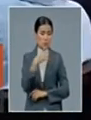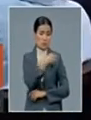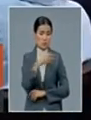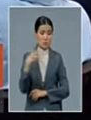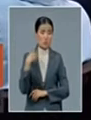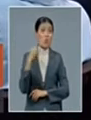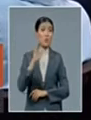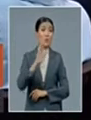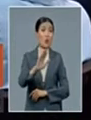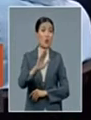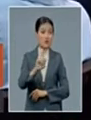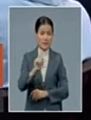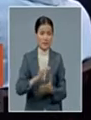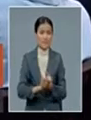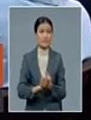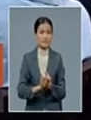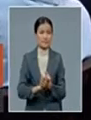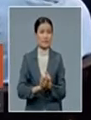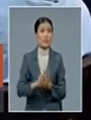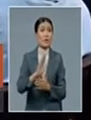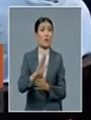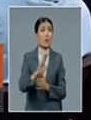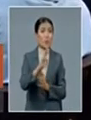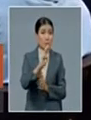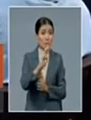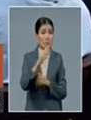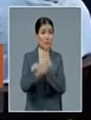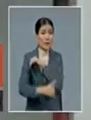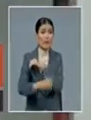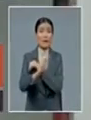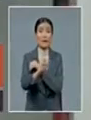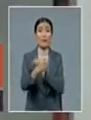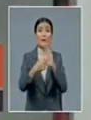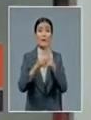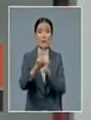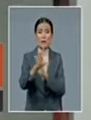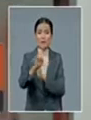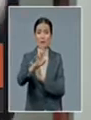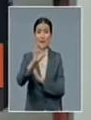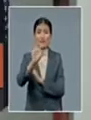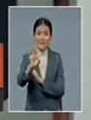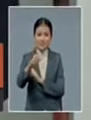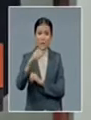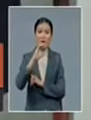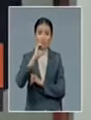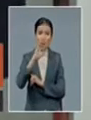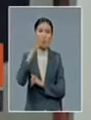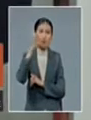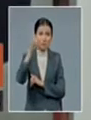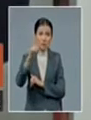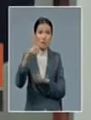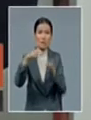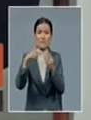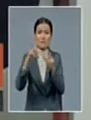าประธานาธิบดีอับดุลลายามีนของมัลดีฟจะมีการยกเลิกประกาศภาวะฉุกเฉินในวันพรุ่งนี้นะคะหลัง